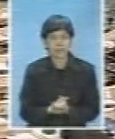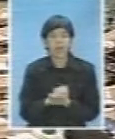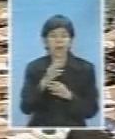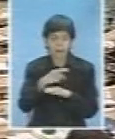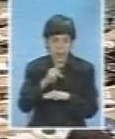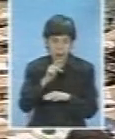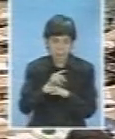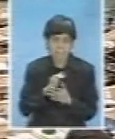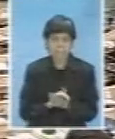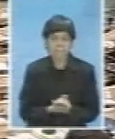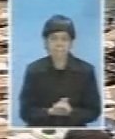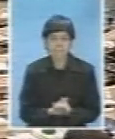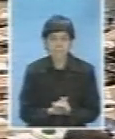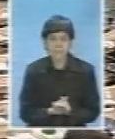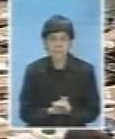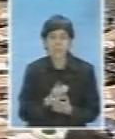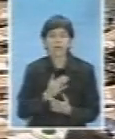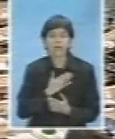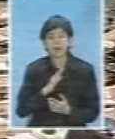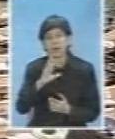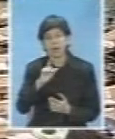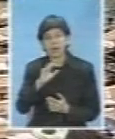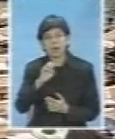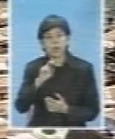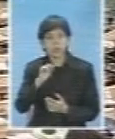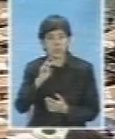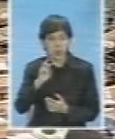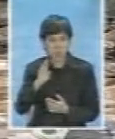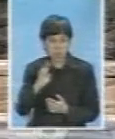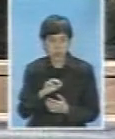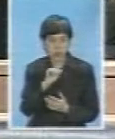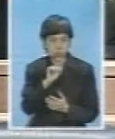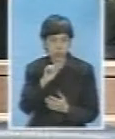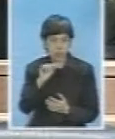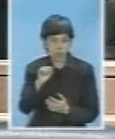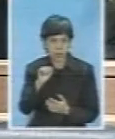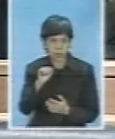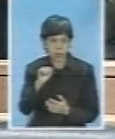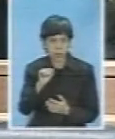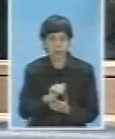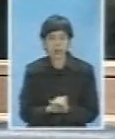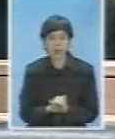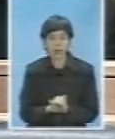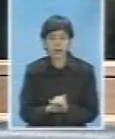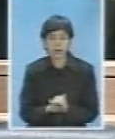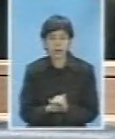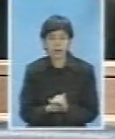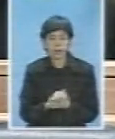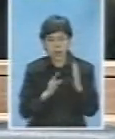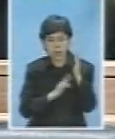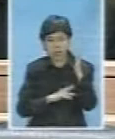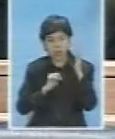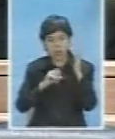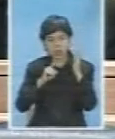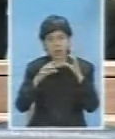ท่านประธานสภาที่เคารพกระผมชินวรบุญเกียรติสมาชิกสภาผู้แทนราษฎรจังหวัดนครศรีธ